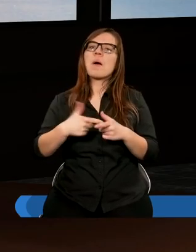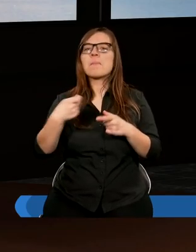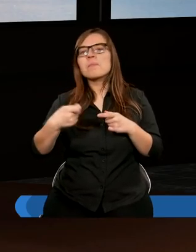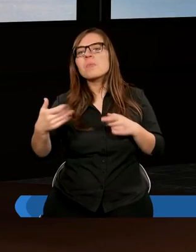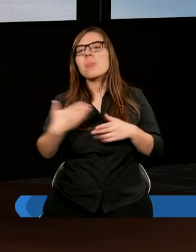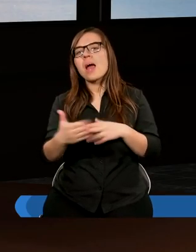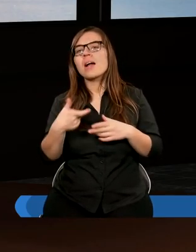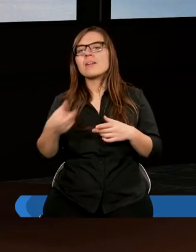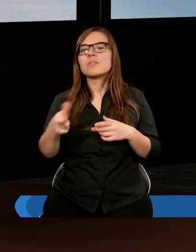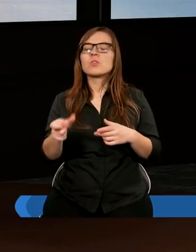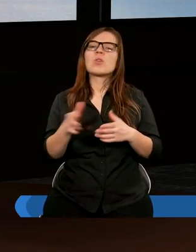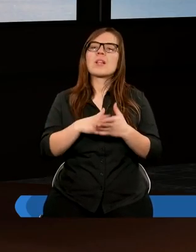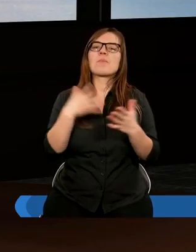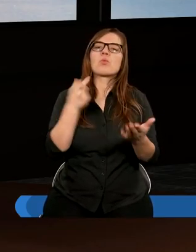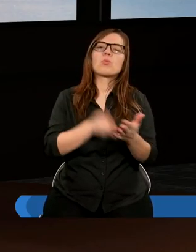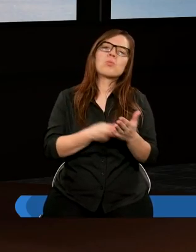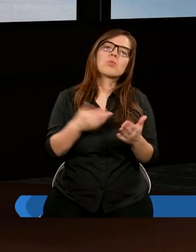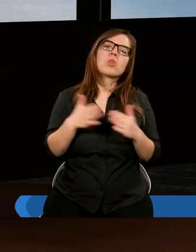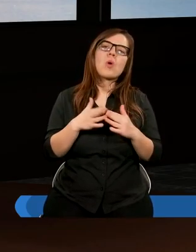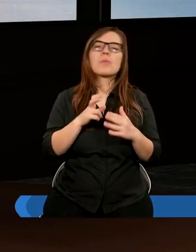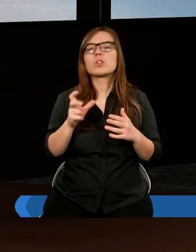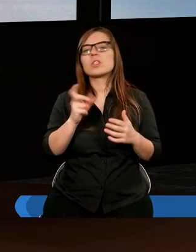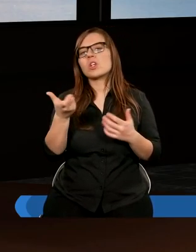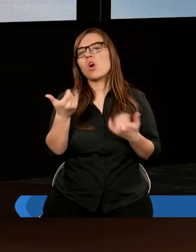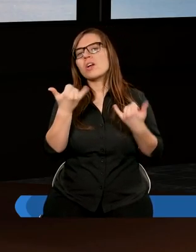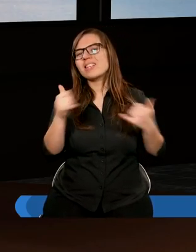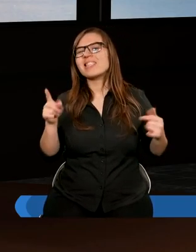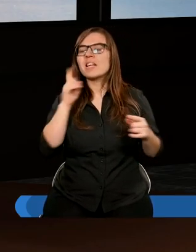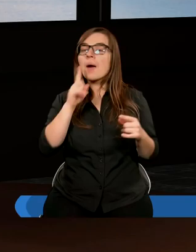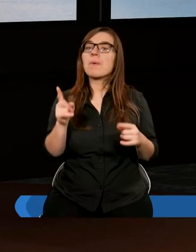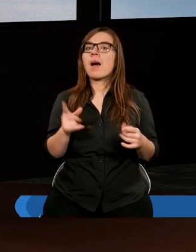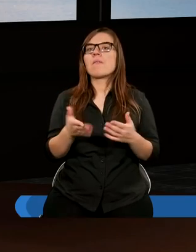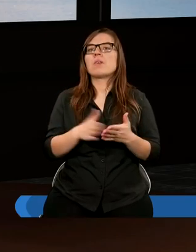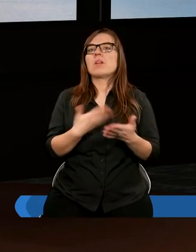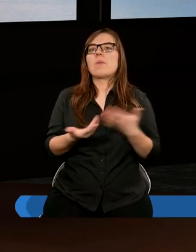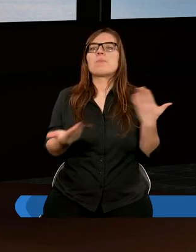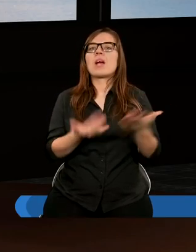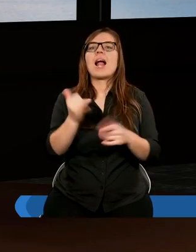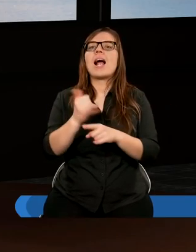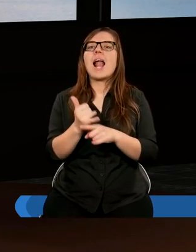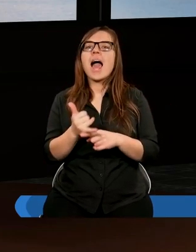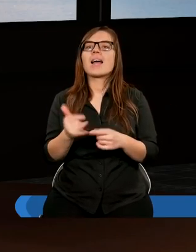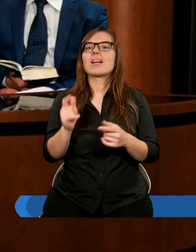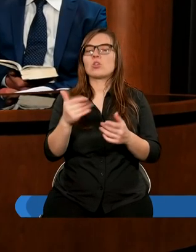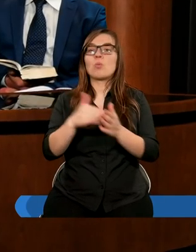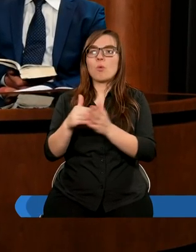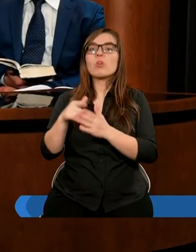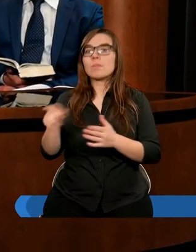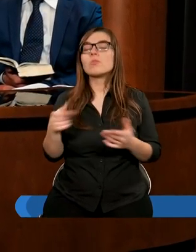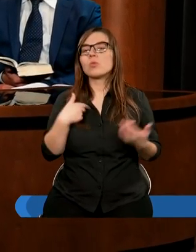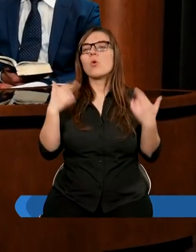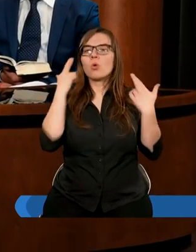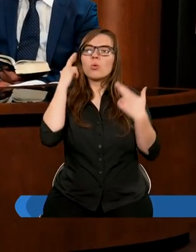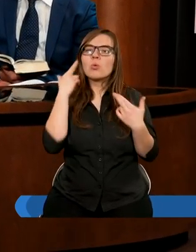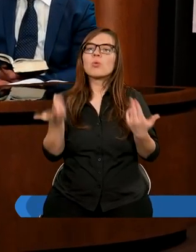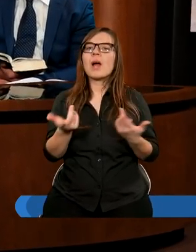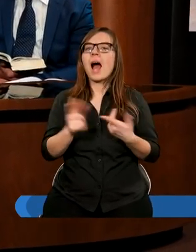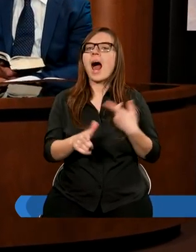przy kupowaniu domu, czy po prostu czegoś, co jest nam naprawdę niezbędne. Leki, cokolwiek. Ale tutaj